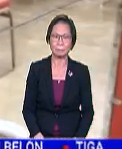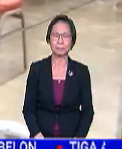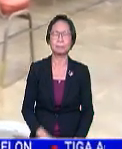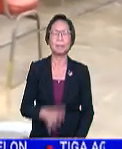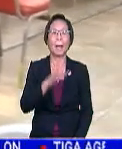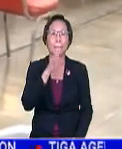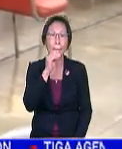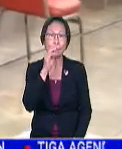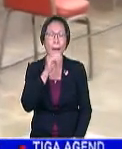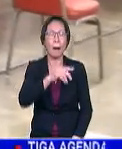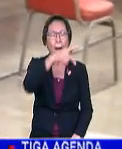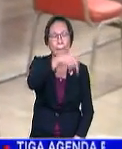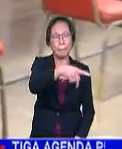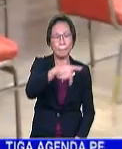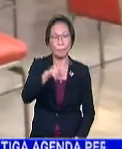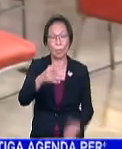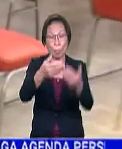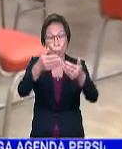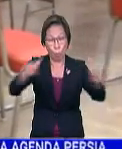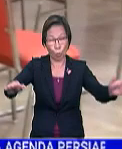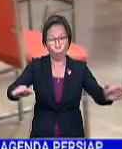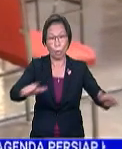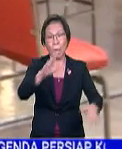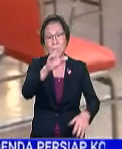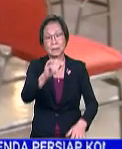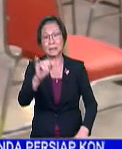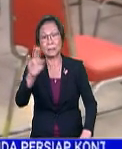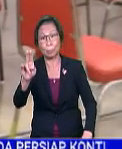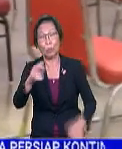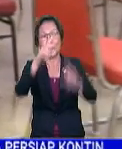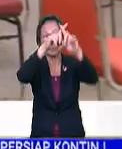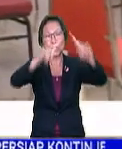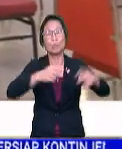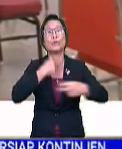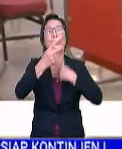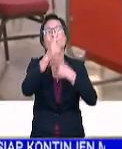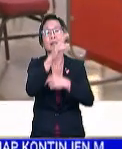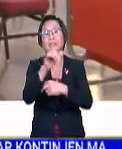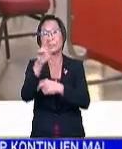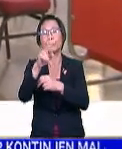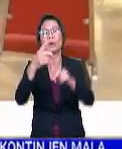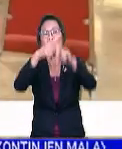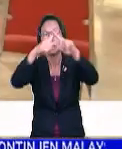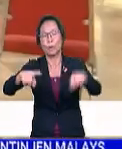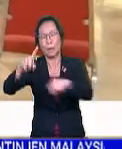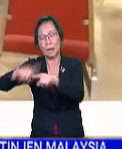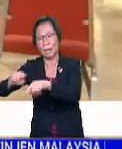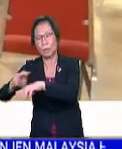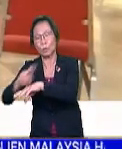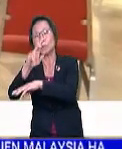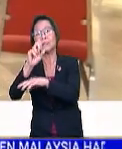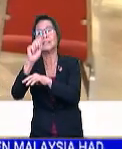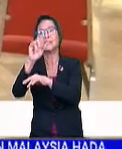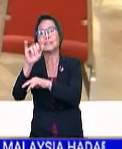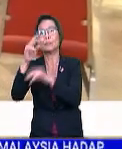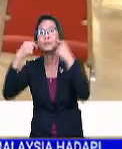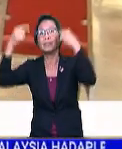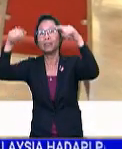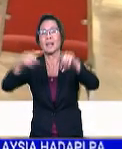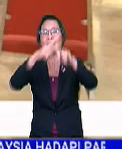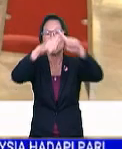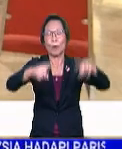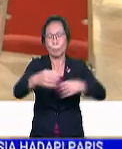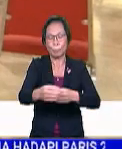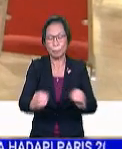Beliau berkata antara PPV yang dibuka di bahagian itu adalah di Dewan Suara Sibu, Dewan Serbaguna Sibu Jaya, Dewan Pejabat